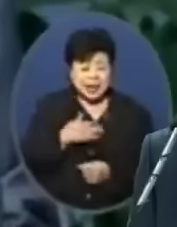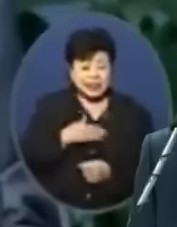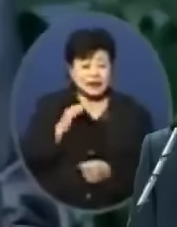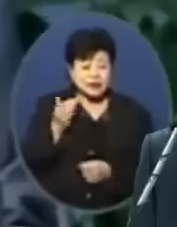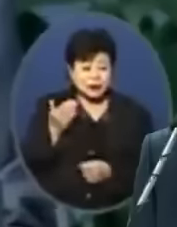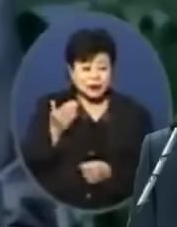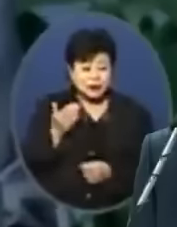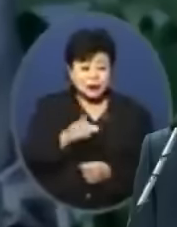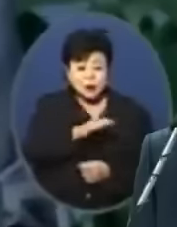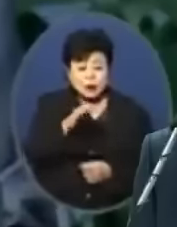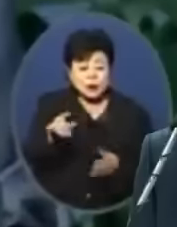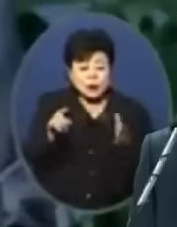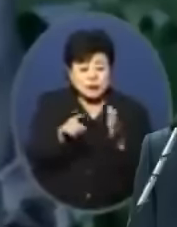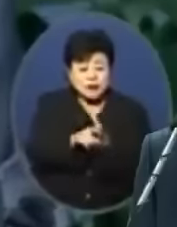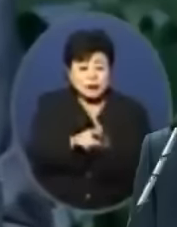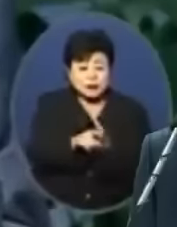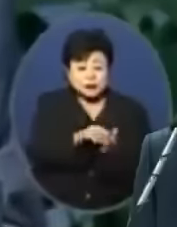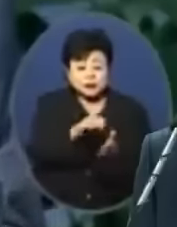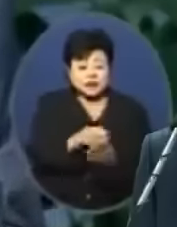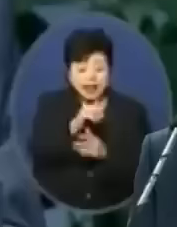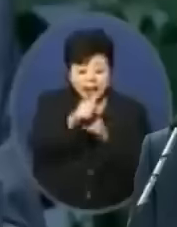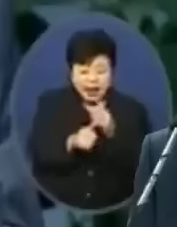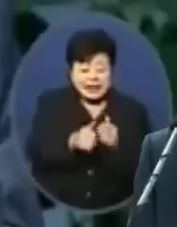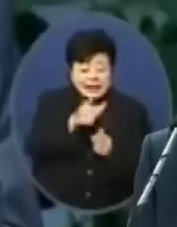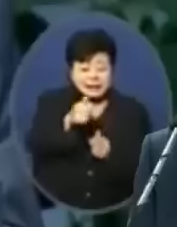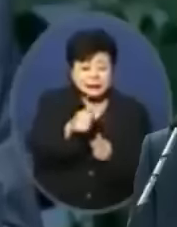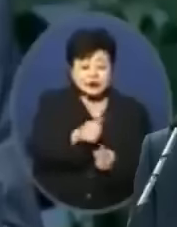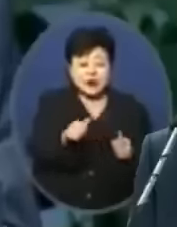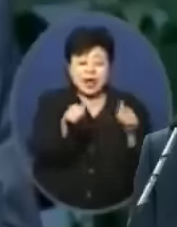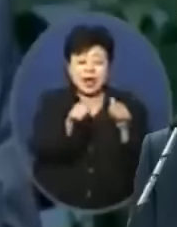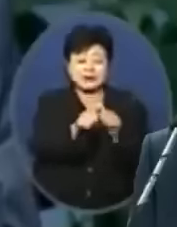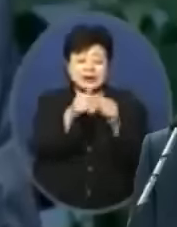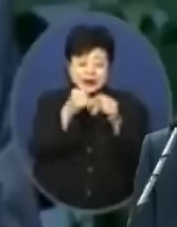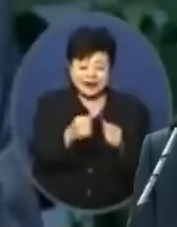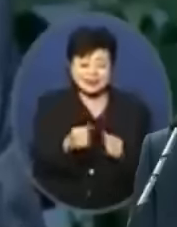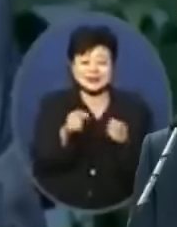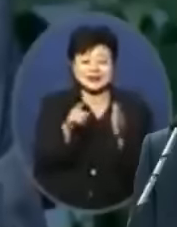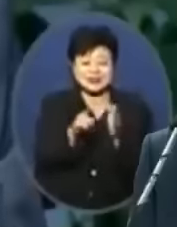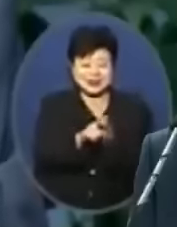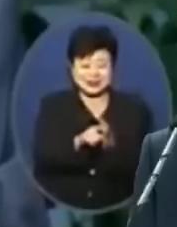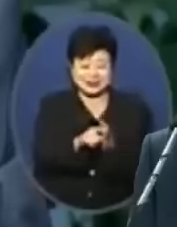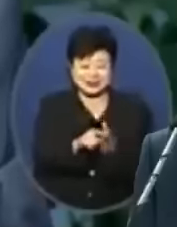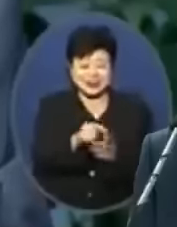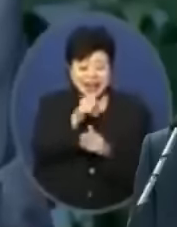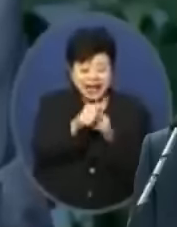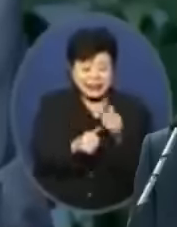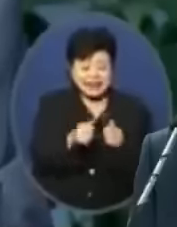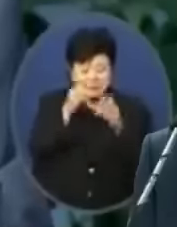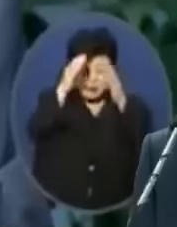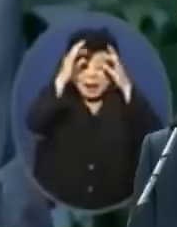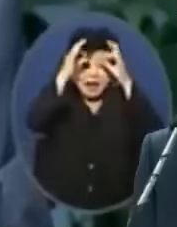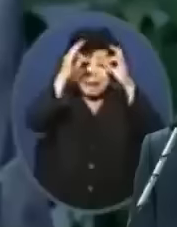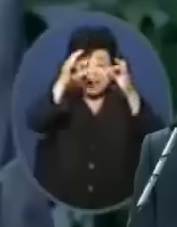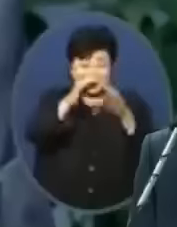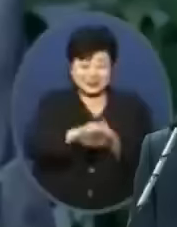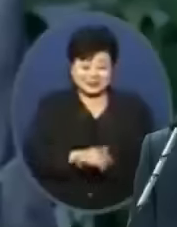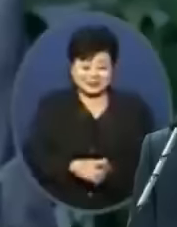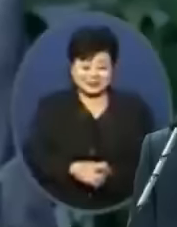될 것은 우리를 믿는 우리들은 하나님이 우리와 같이 계신다는 것입니다. 그러므로 하나님을